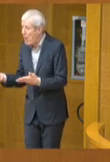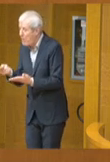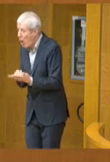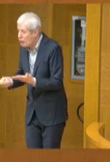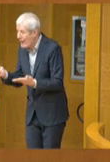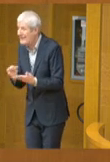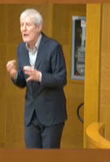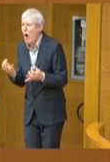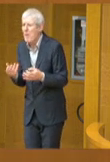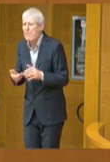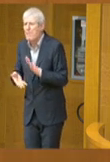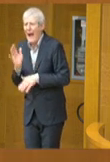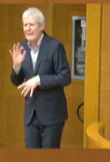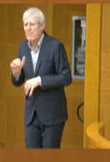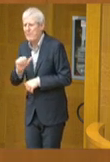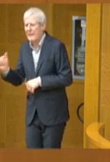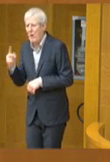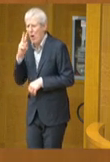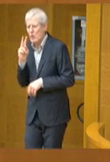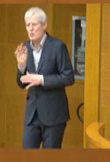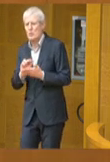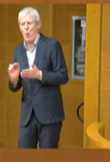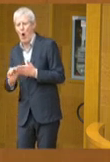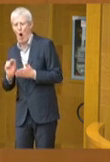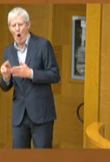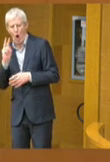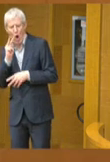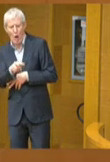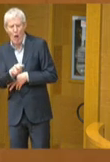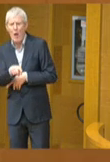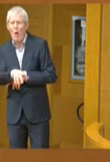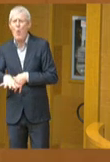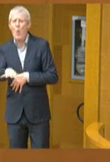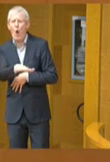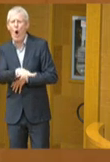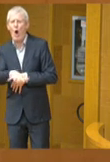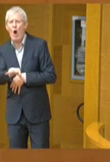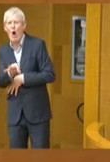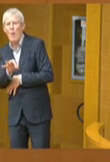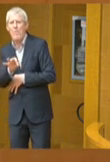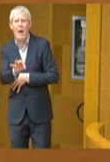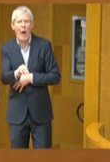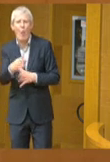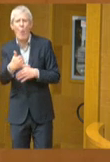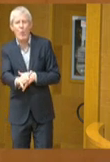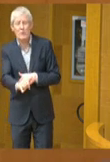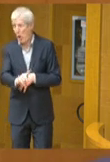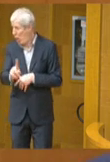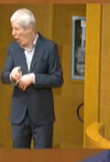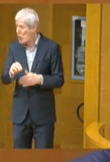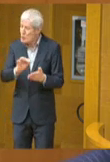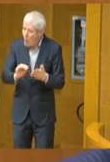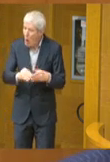la scuola non è un luogo d'arrivo, la scuola non è il luogo di destinazione, la scuola è uno strumento